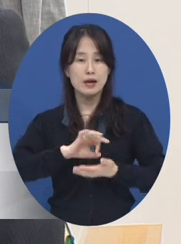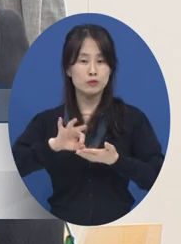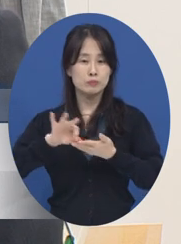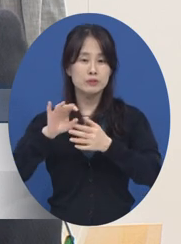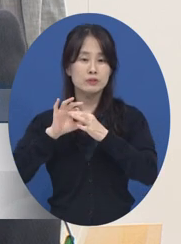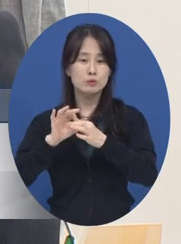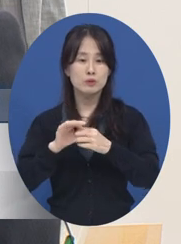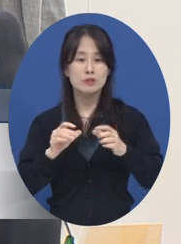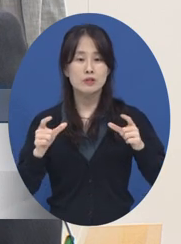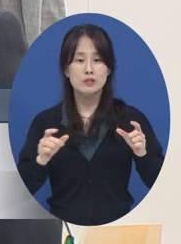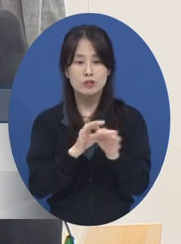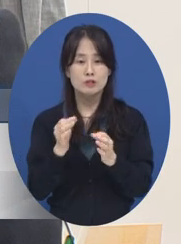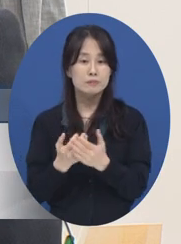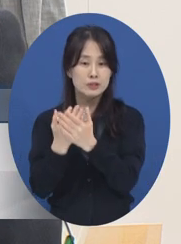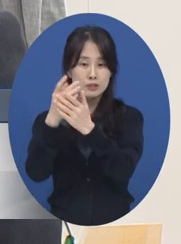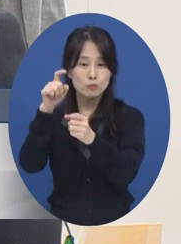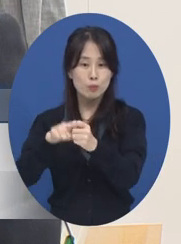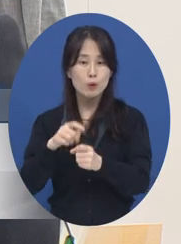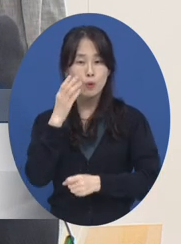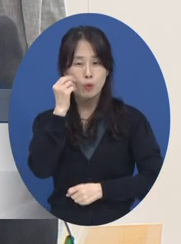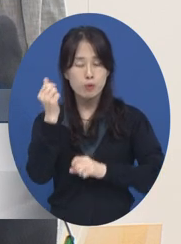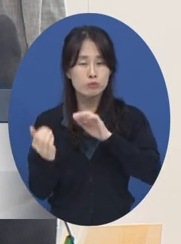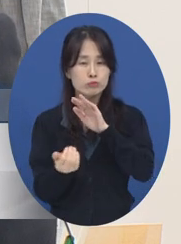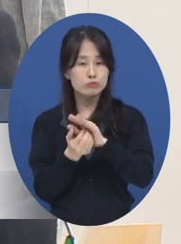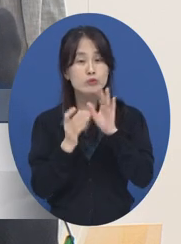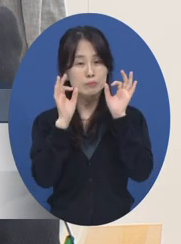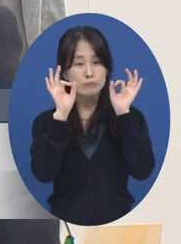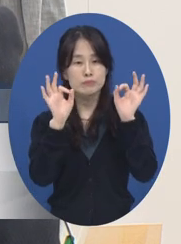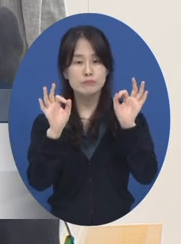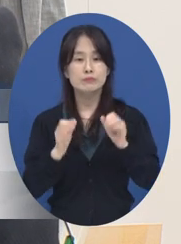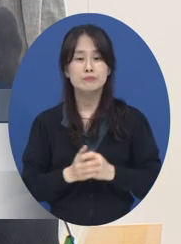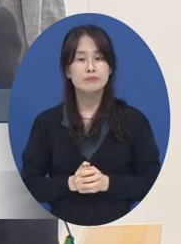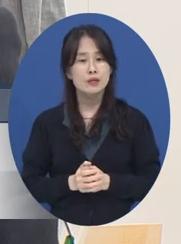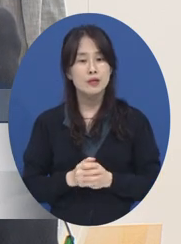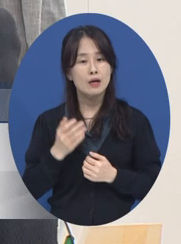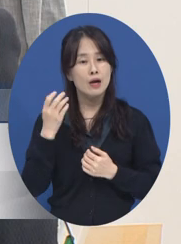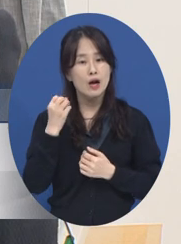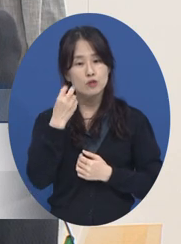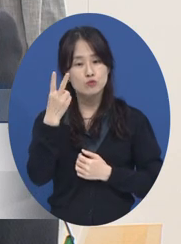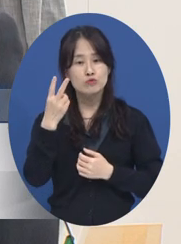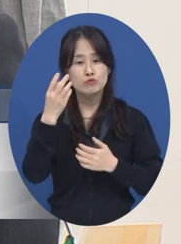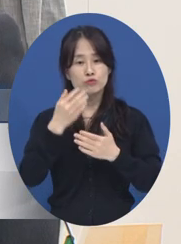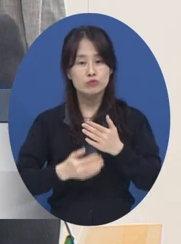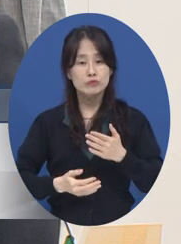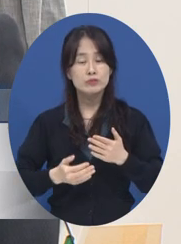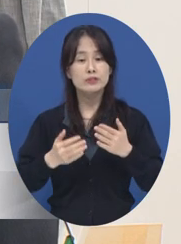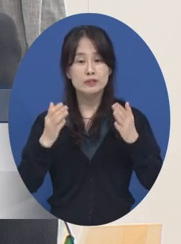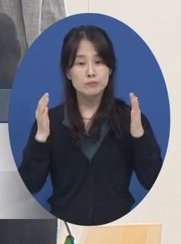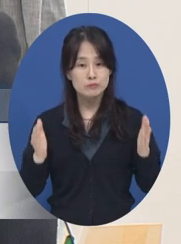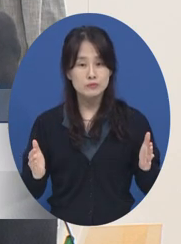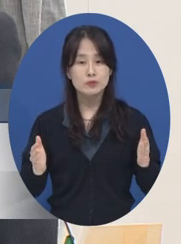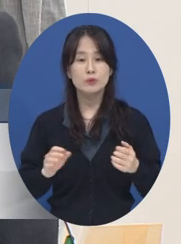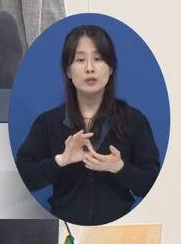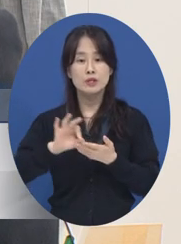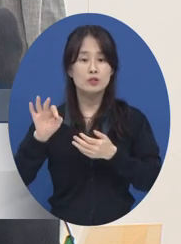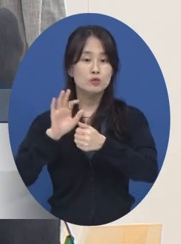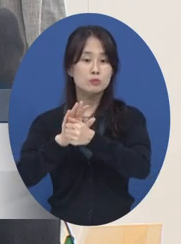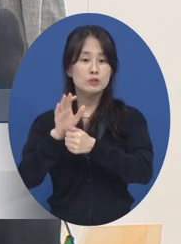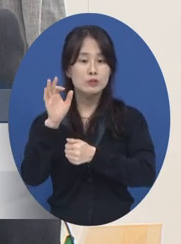지역 경제를 활성화하자는 목표가 무난히 달성할 거로 보이고, 앞으로 약두 달간의 남은